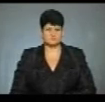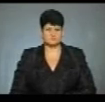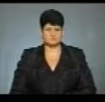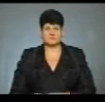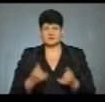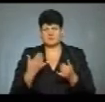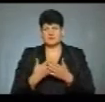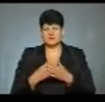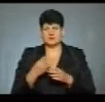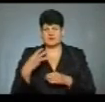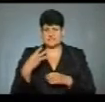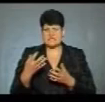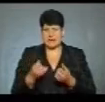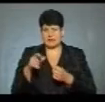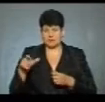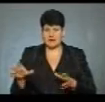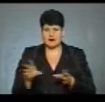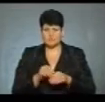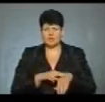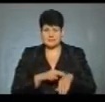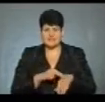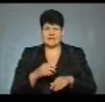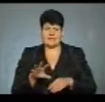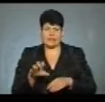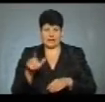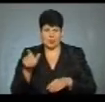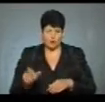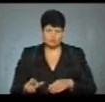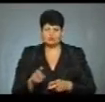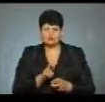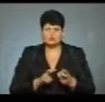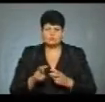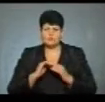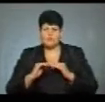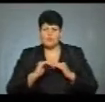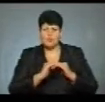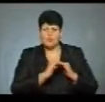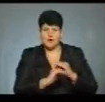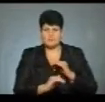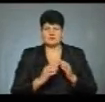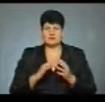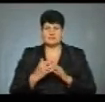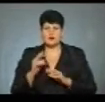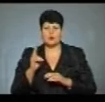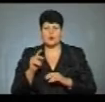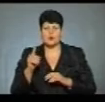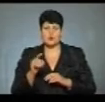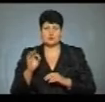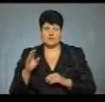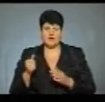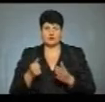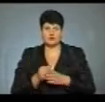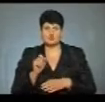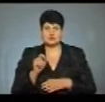Зараз близько 30 рятувальників разом з поліцейськими та кінологом прочісують поля від селища міського типу Козова до села Золота